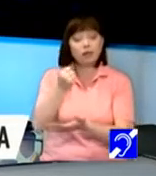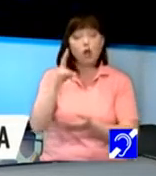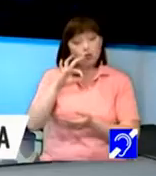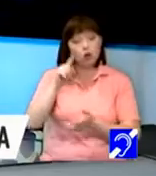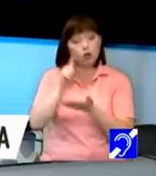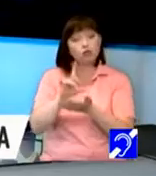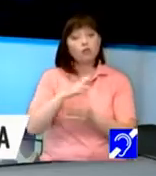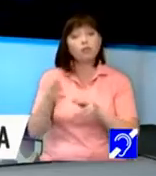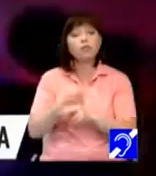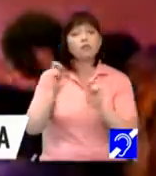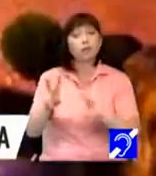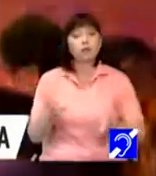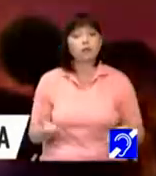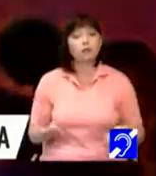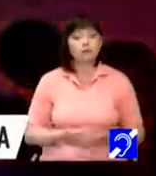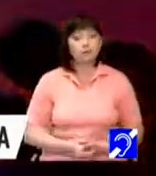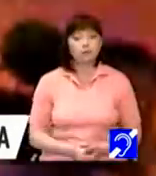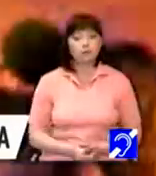de siguranță.